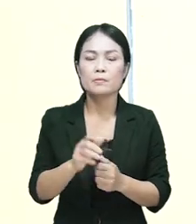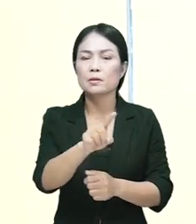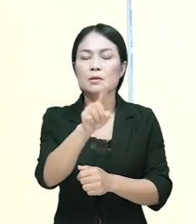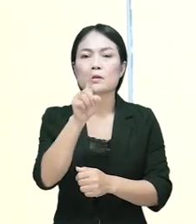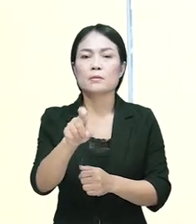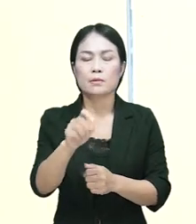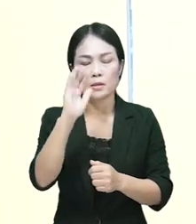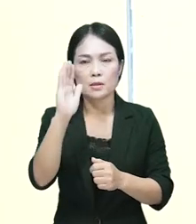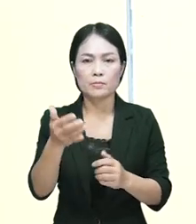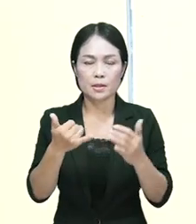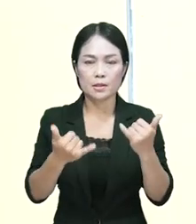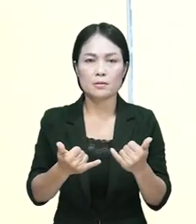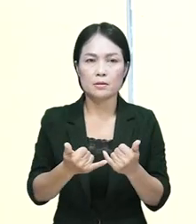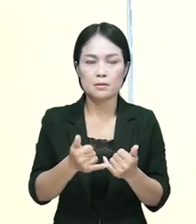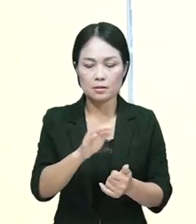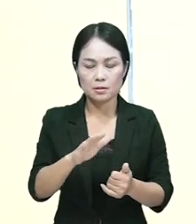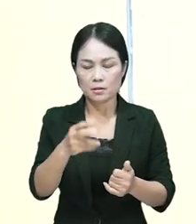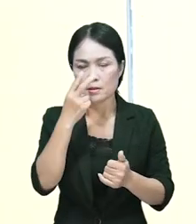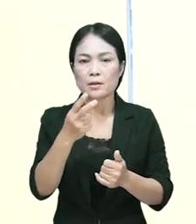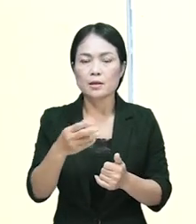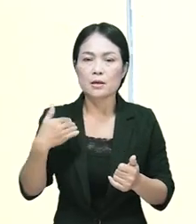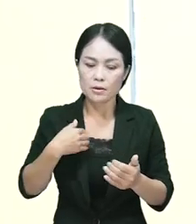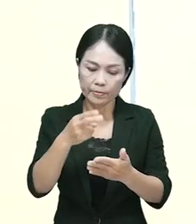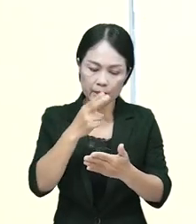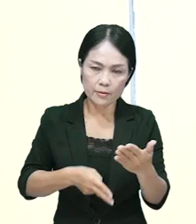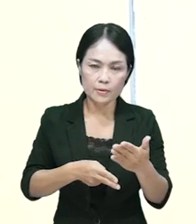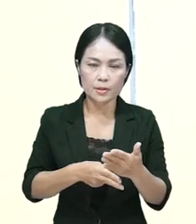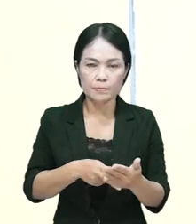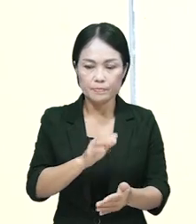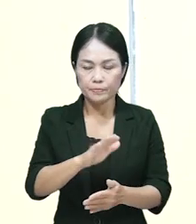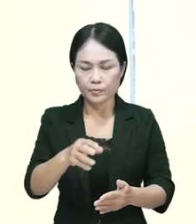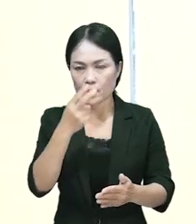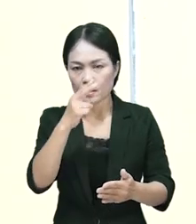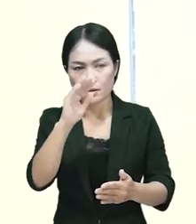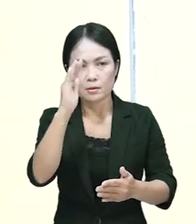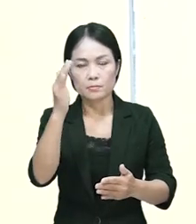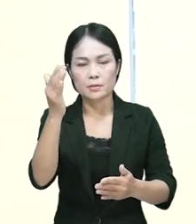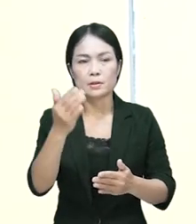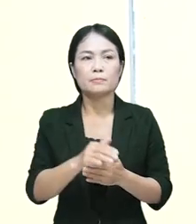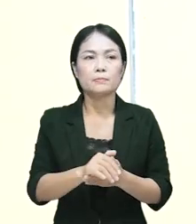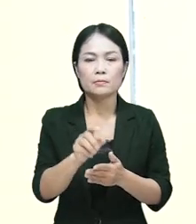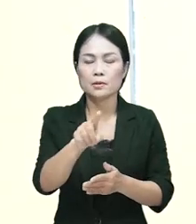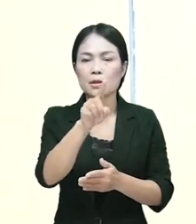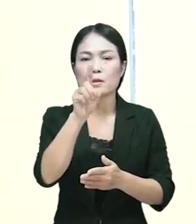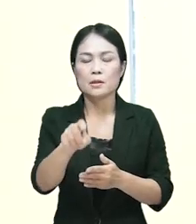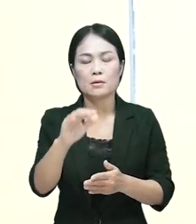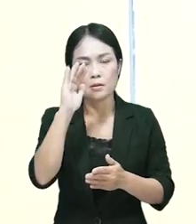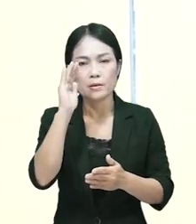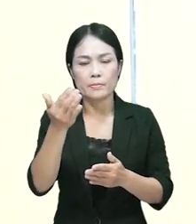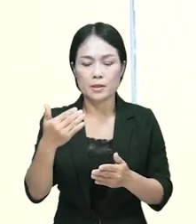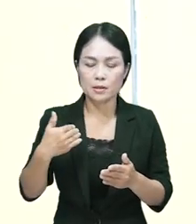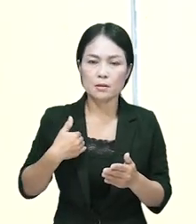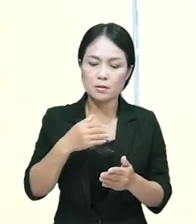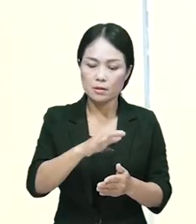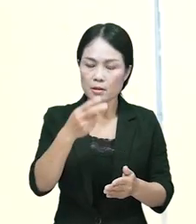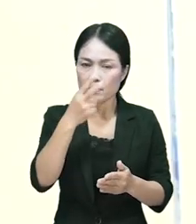នៅក្នុងរូបភាពនេះកូនឃើញមានអ្វីខ្លះ ចាកូនសូមកូនមើលរូបភាពកូន តើនៅក្នុងរូបភាពនេះកូនឃើញមានអ្វី